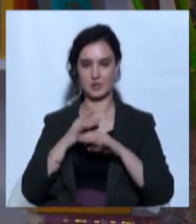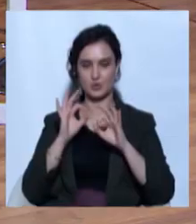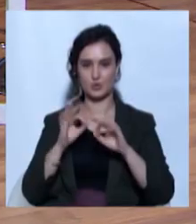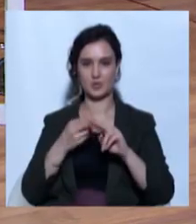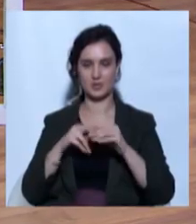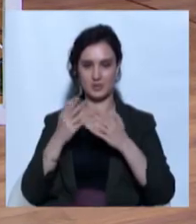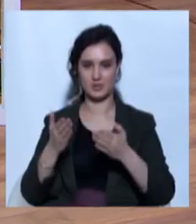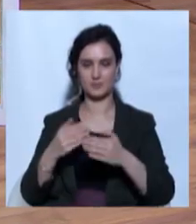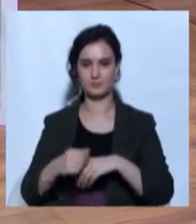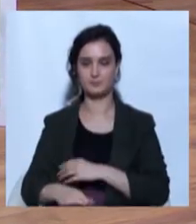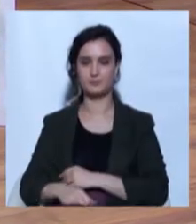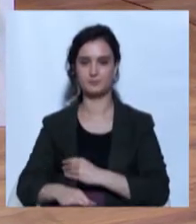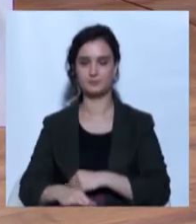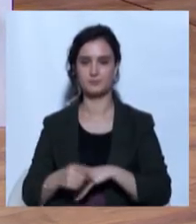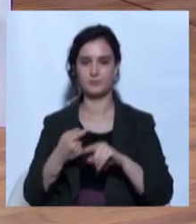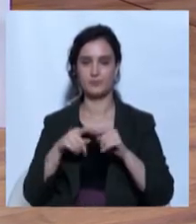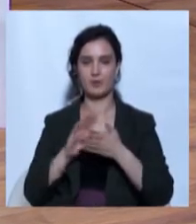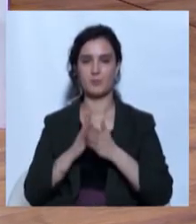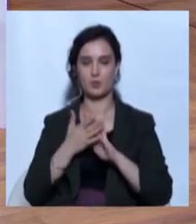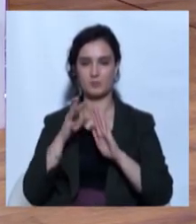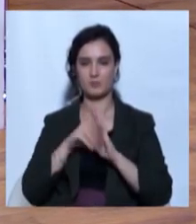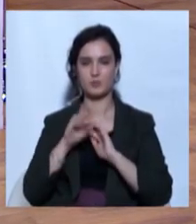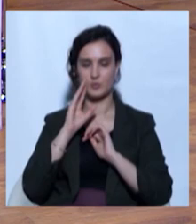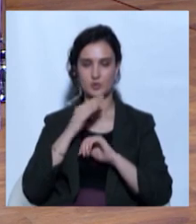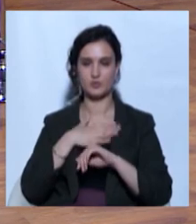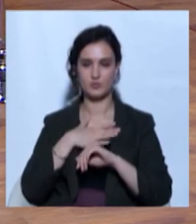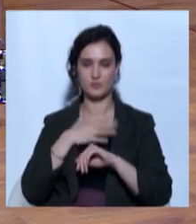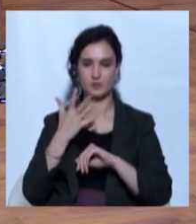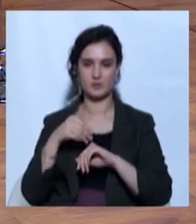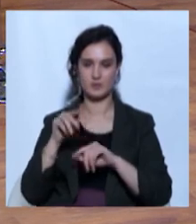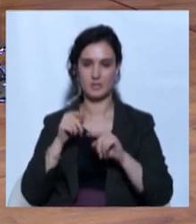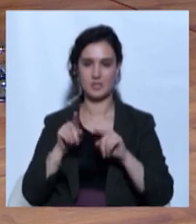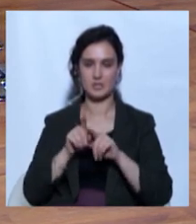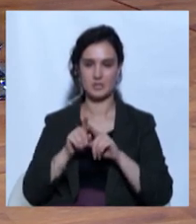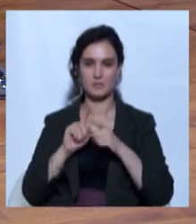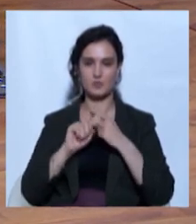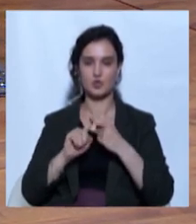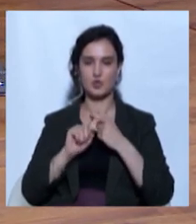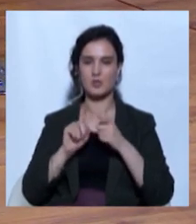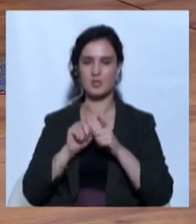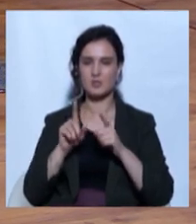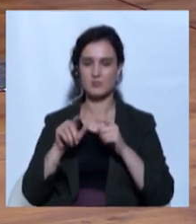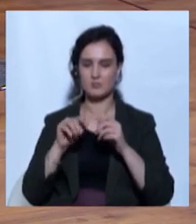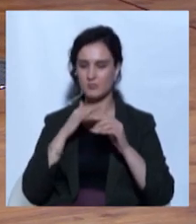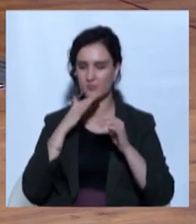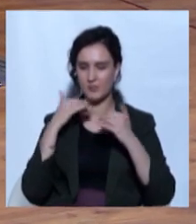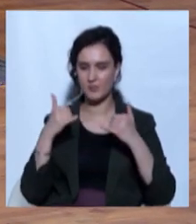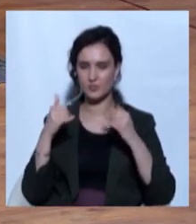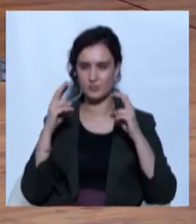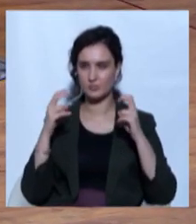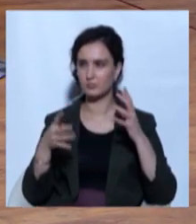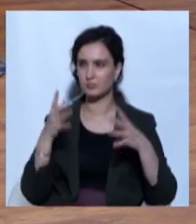სწორედ ეს. იმ პირობებში, როდესაც ჩვენ აი ასეთ მჭიდროდ დასახლებულ ბეტონით ნაგებ